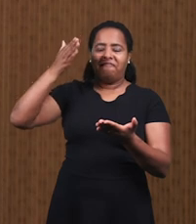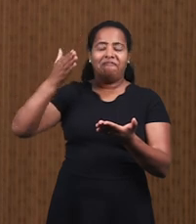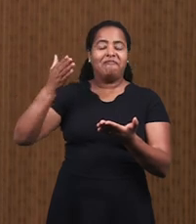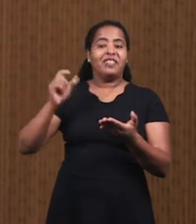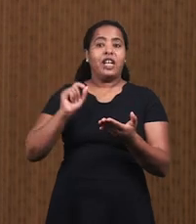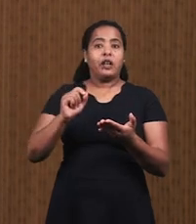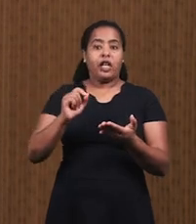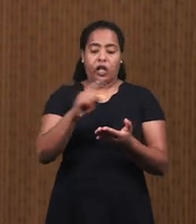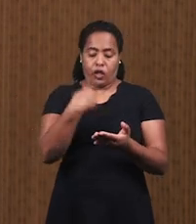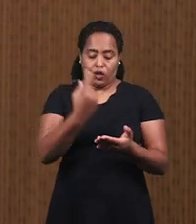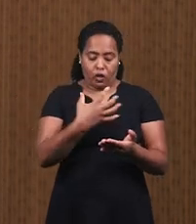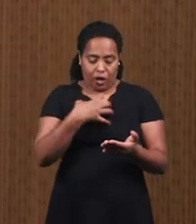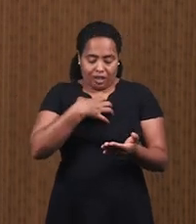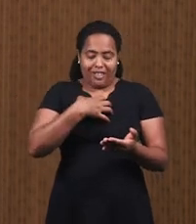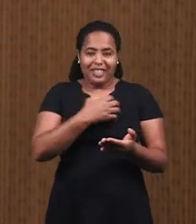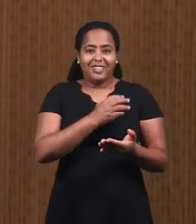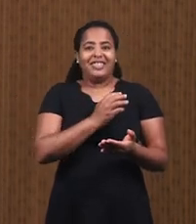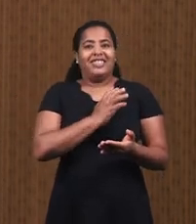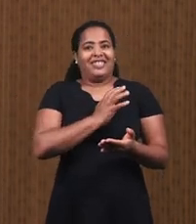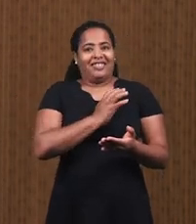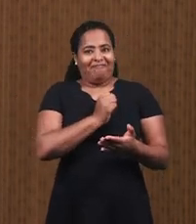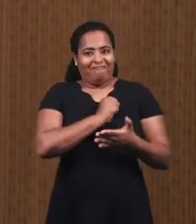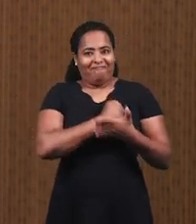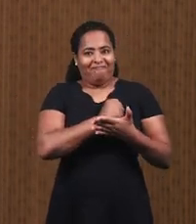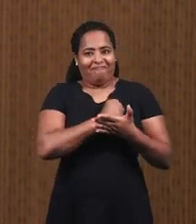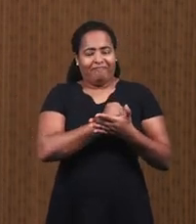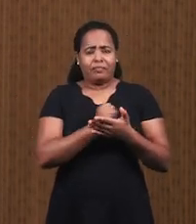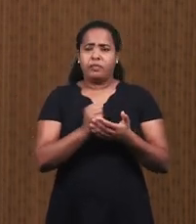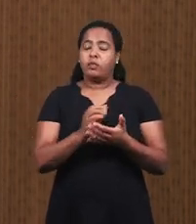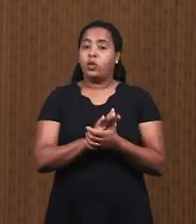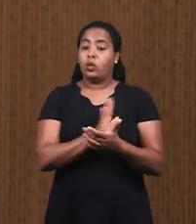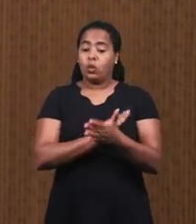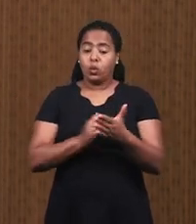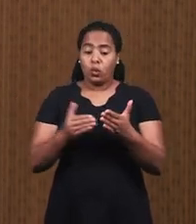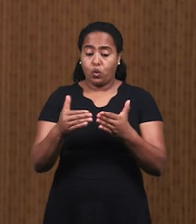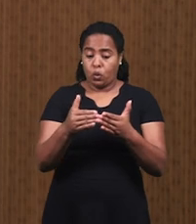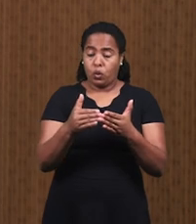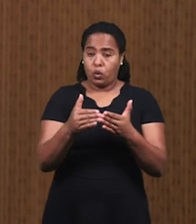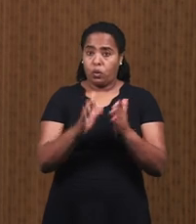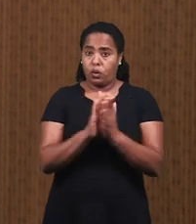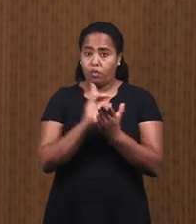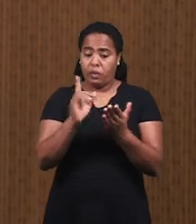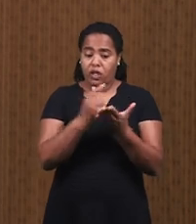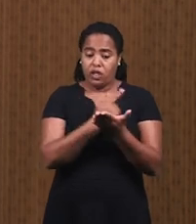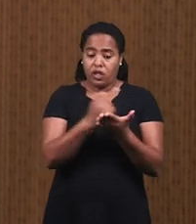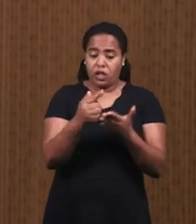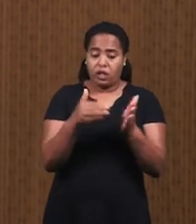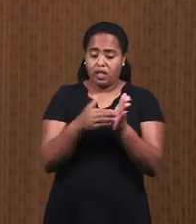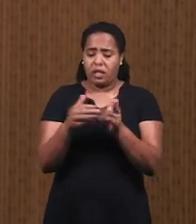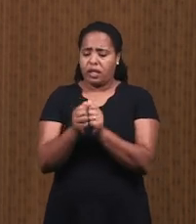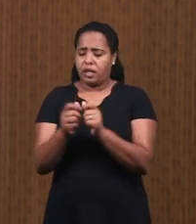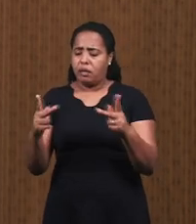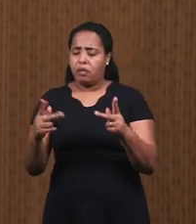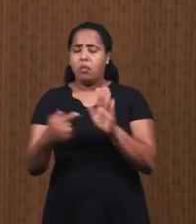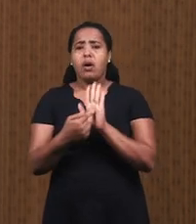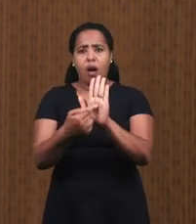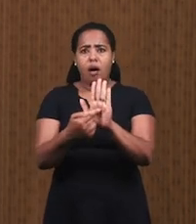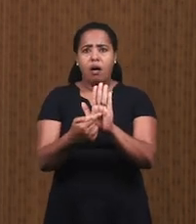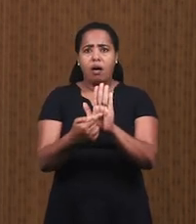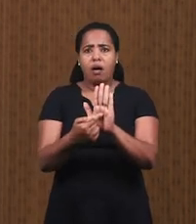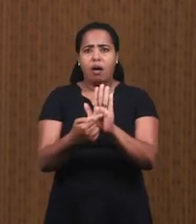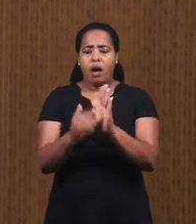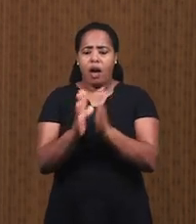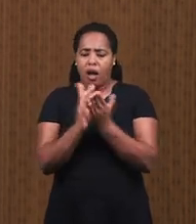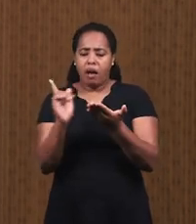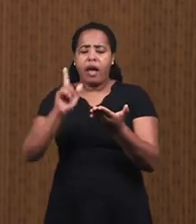слово. Это то, что движет нами в это время. Вся Библия, мы говорим, Библия – это Иисус,